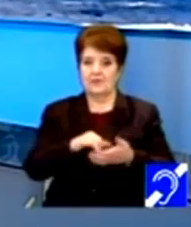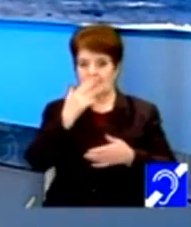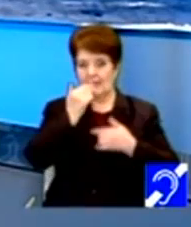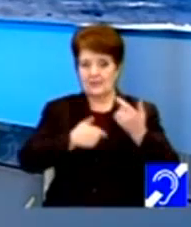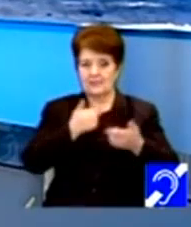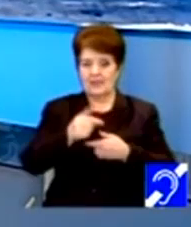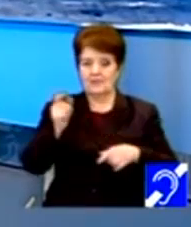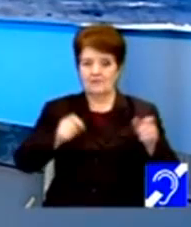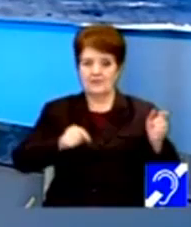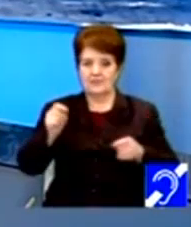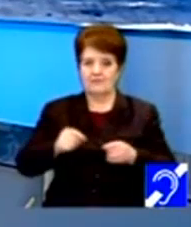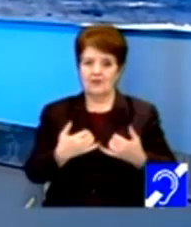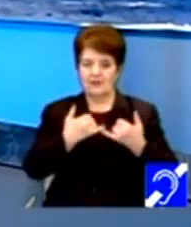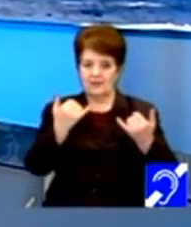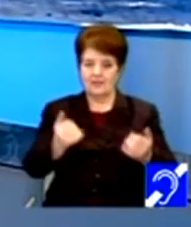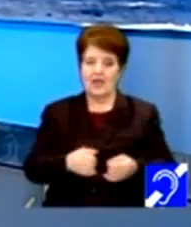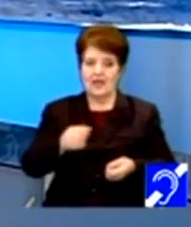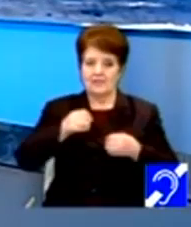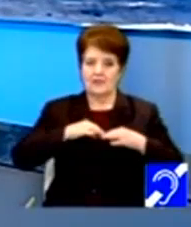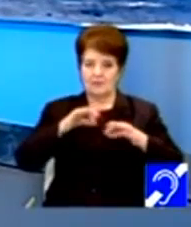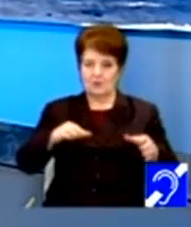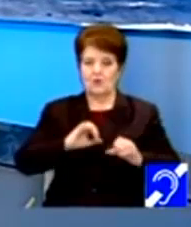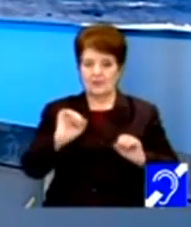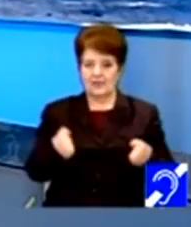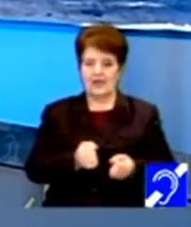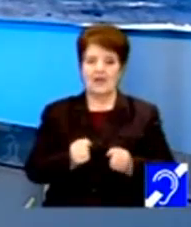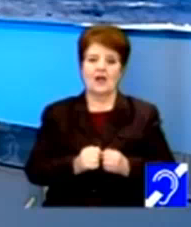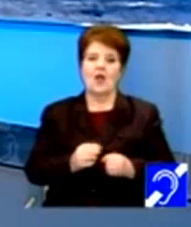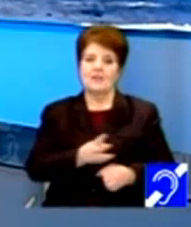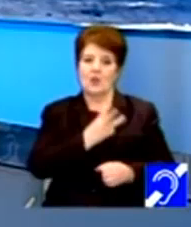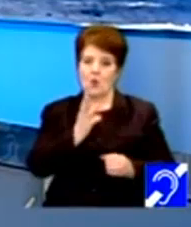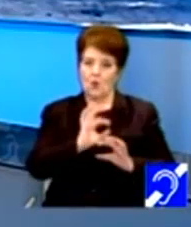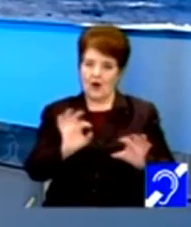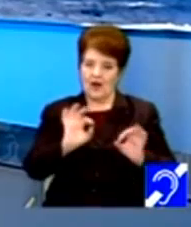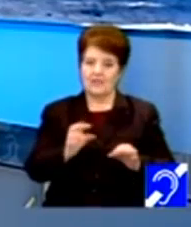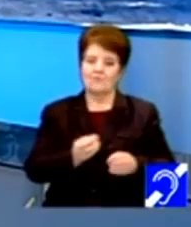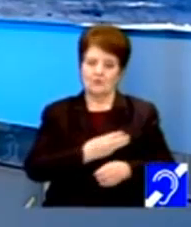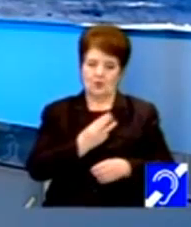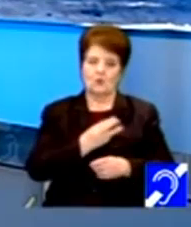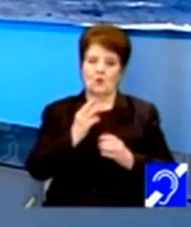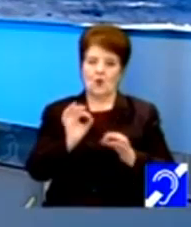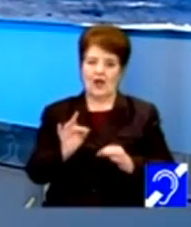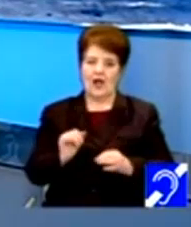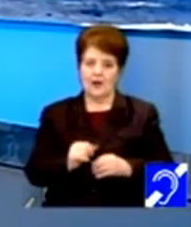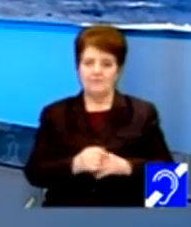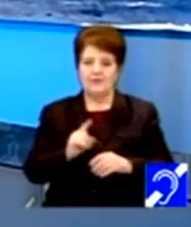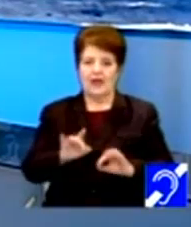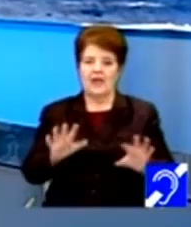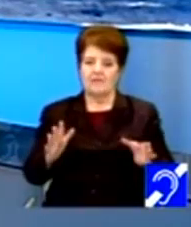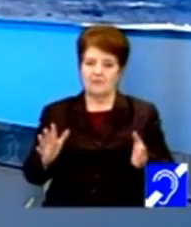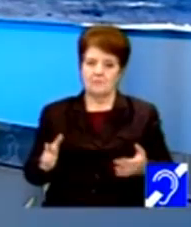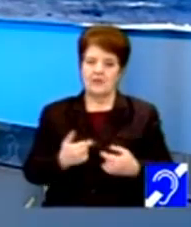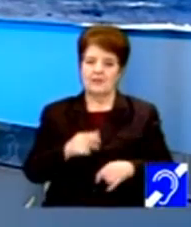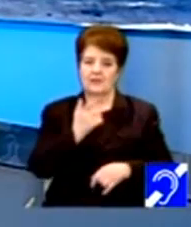tradiționalul festival dedicat obiceiurilor de iarnă, intitulat De Urat Vam Totura. Au făcut spectacol nu doar artiștii prezenți la eveniment, ci